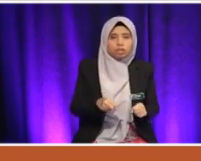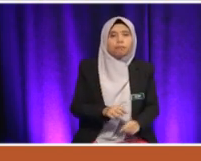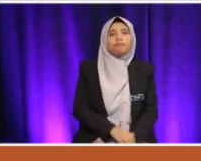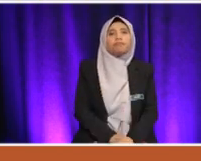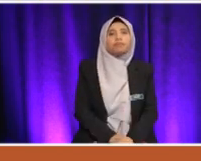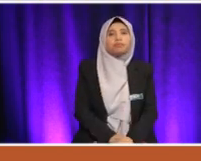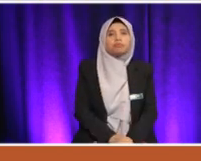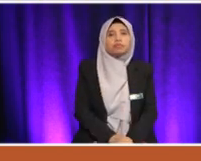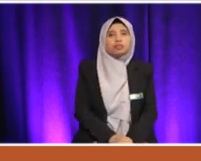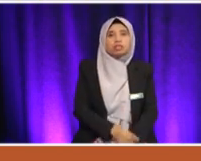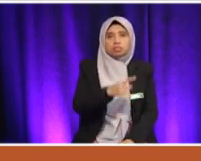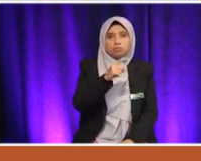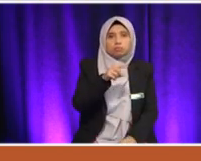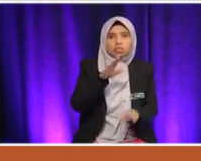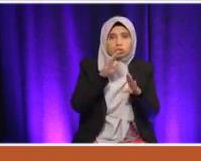seterusnya